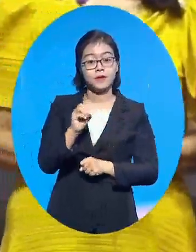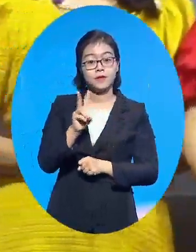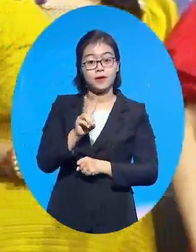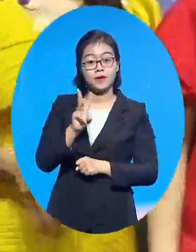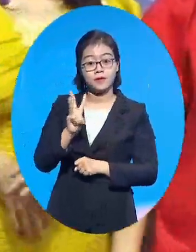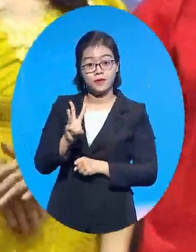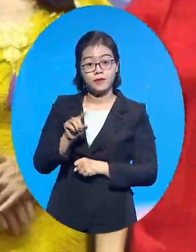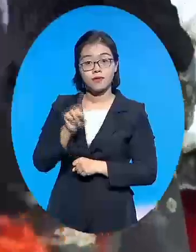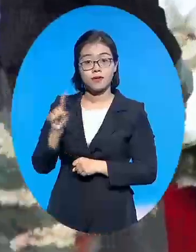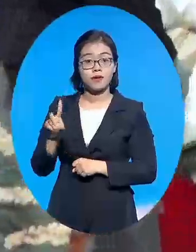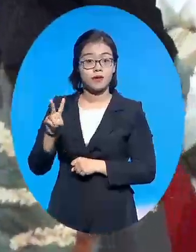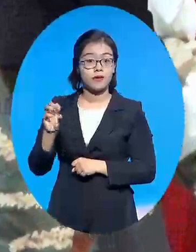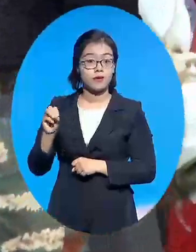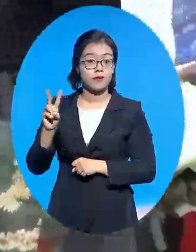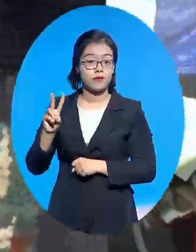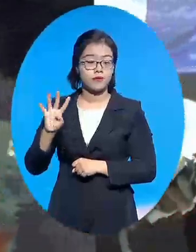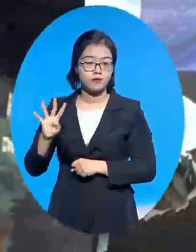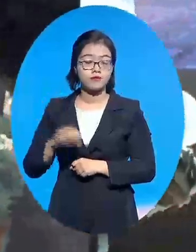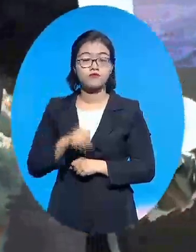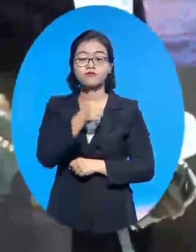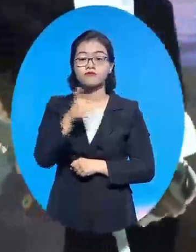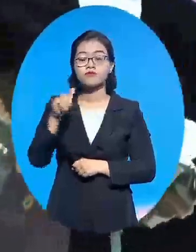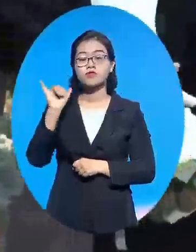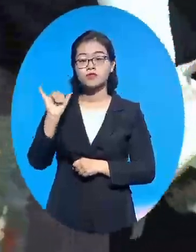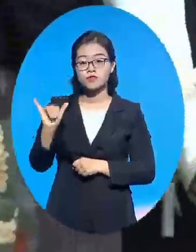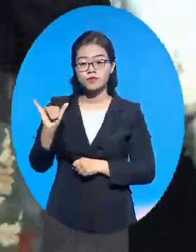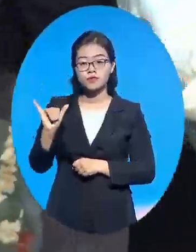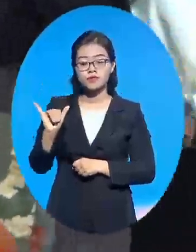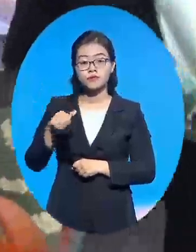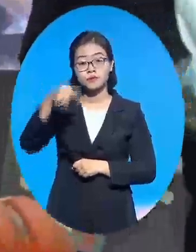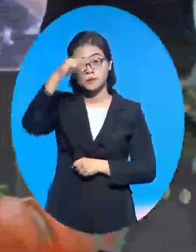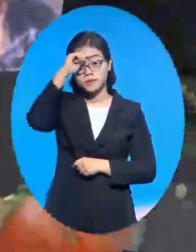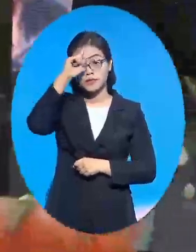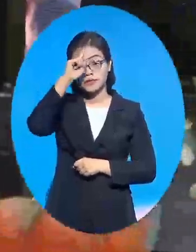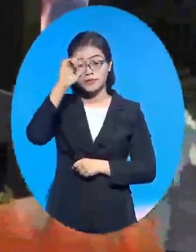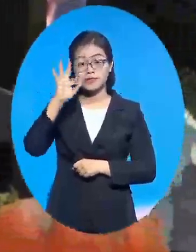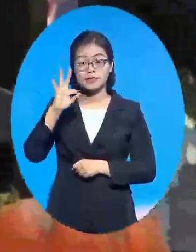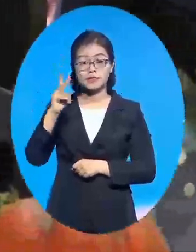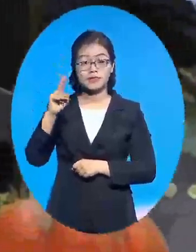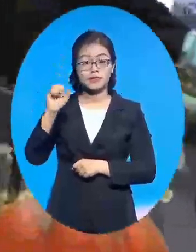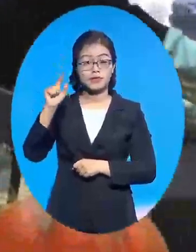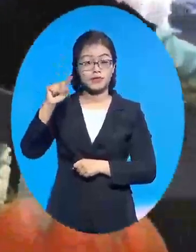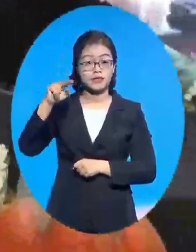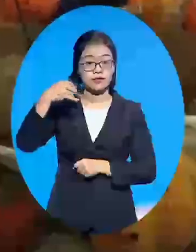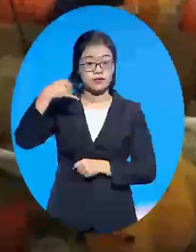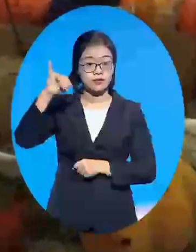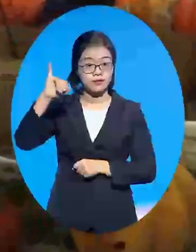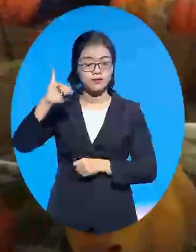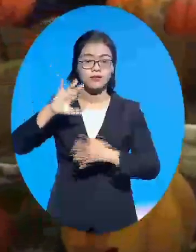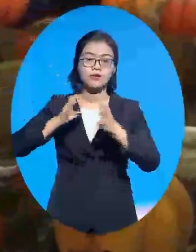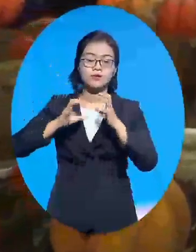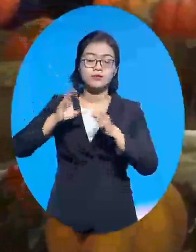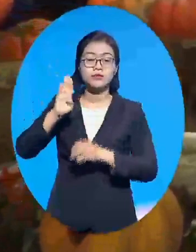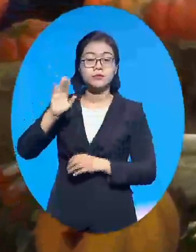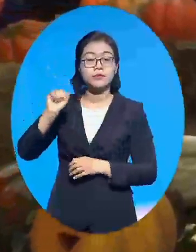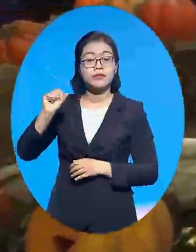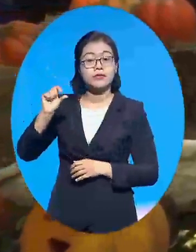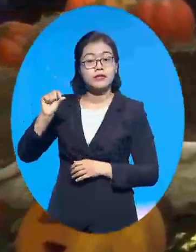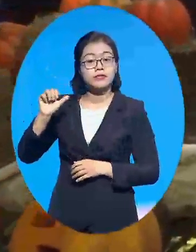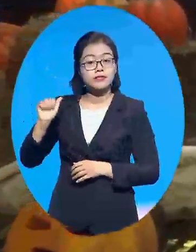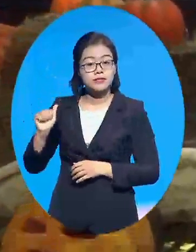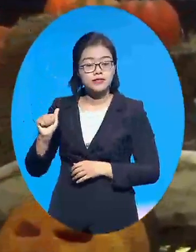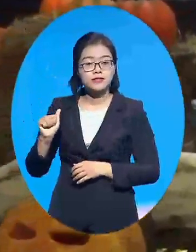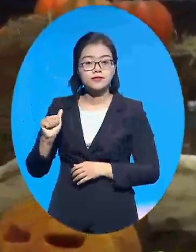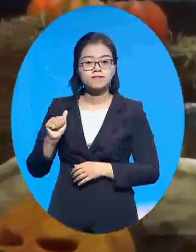gồm 6 thành viên và hai thành viên thuộc bang cố vấn bác sĩ Nguyễn Thắng Tổng giám đốc Công ty cổ phần thực phẩm bsc bssa